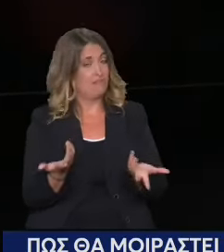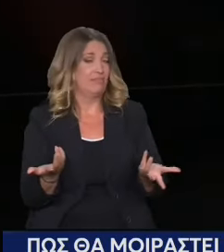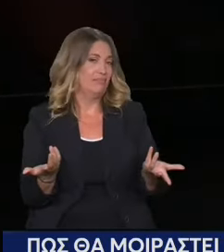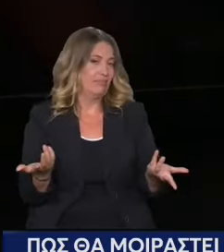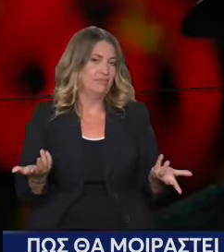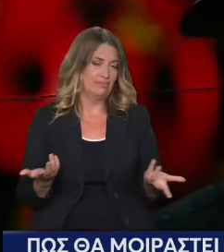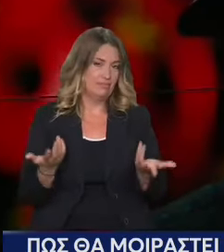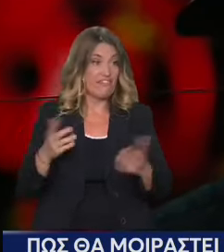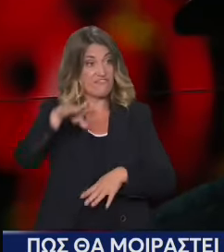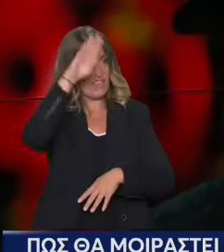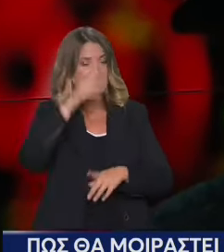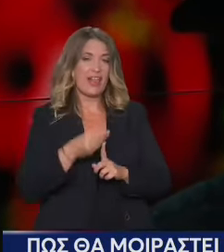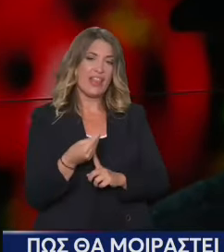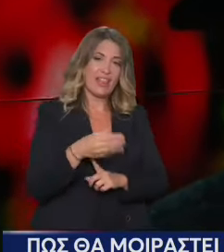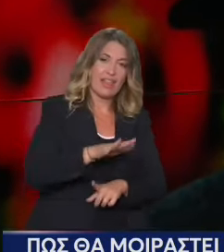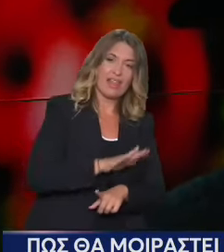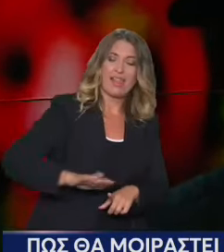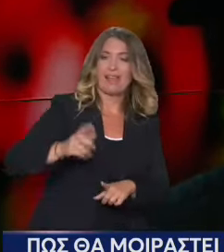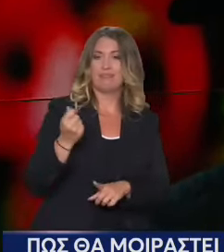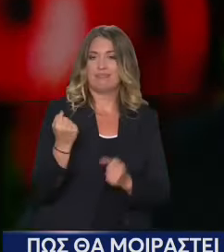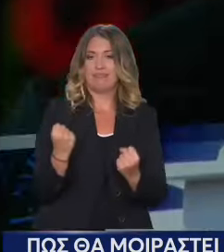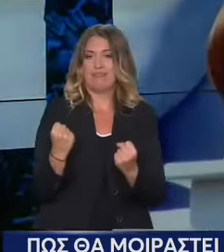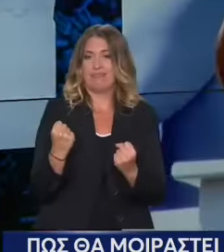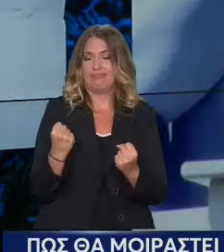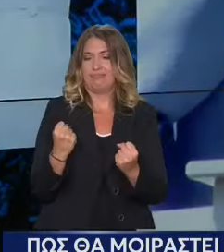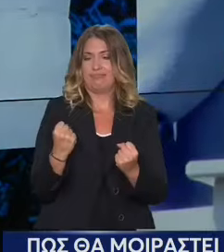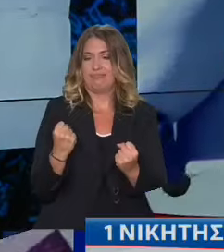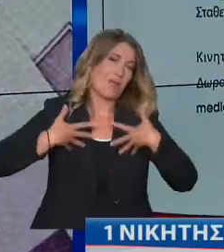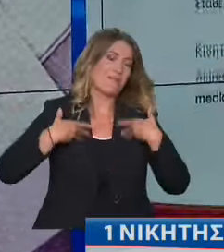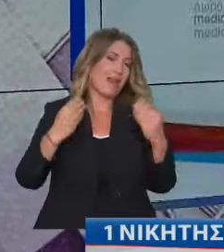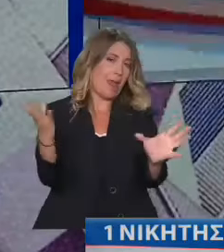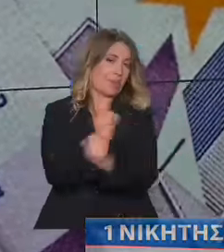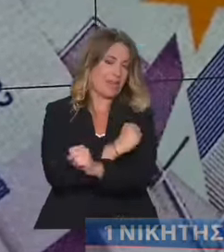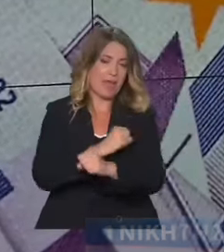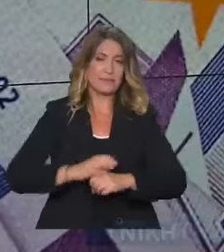στο Ηνωμένο Βασίλειο. Το δικό μας χρήμα, ναι, έχετε δίκιο.